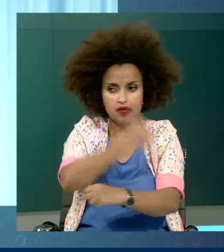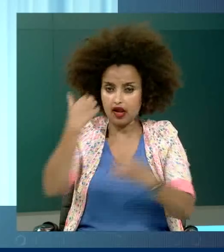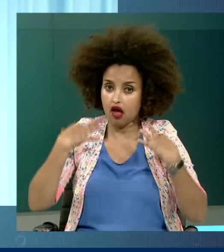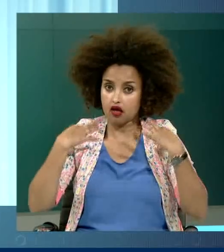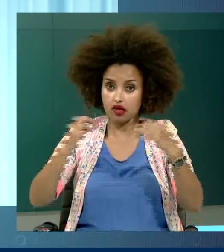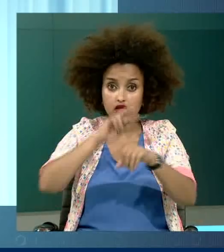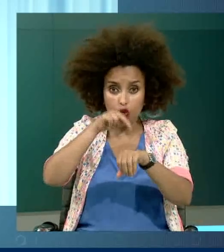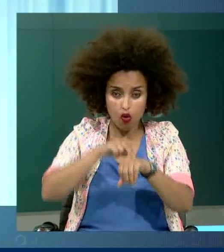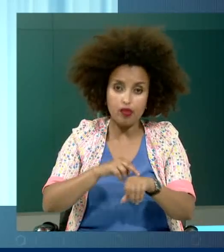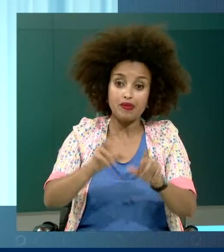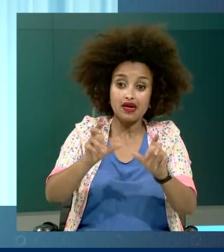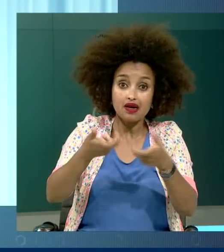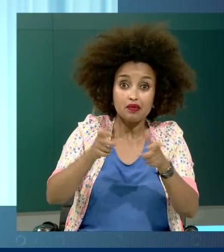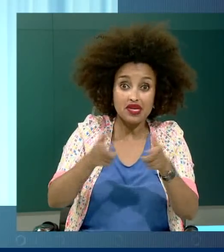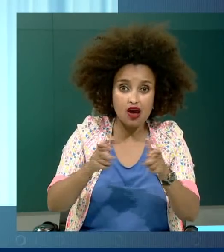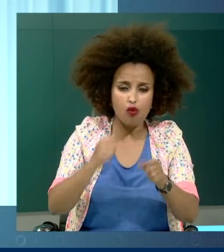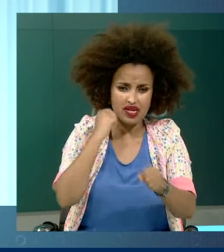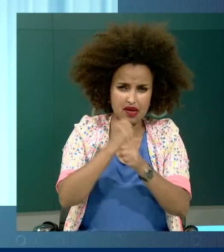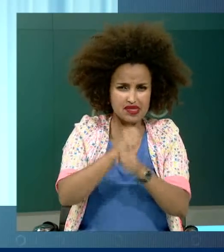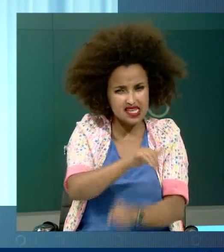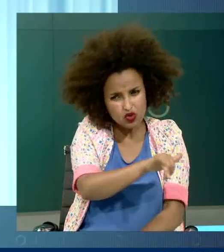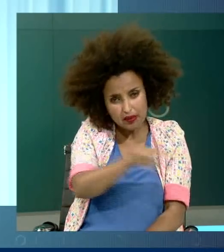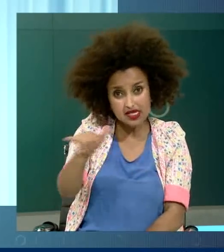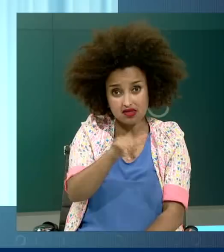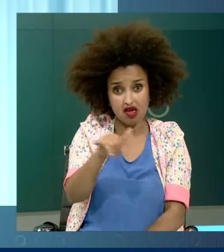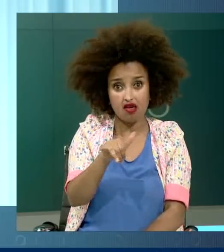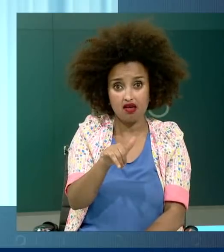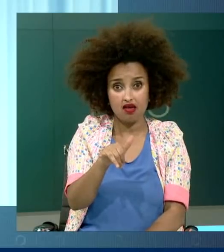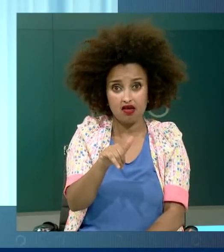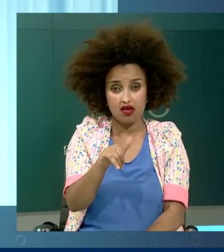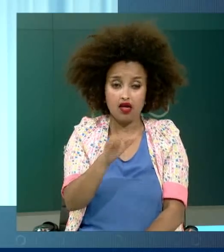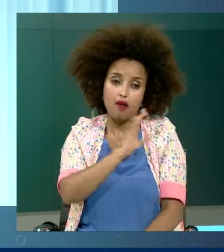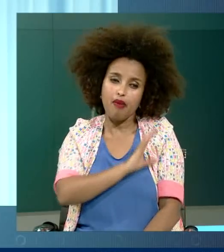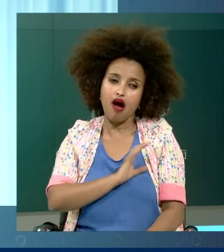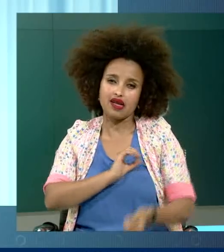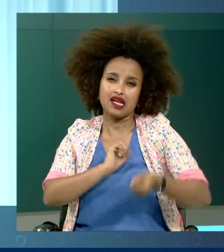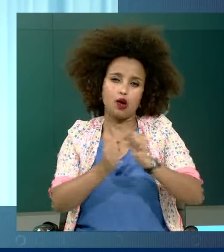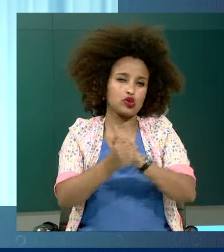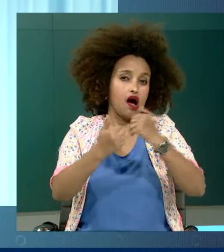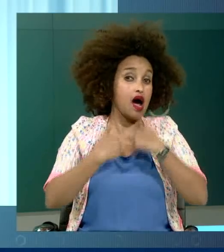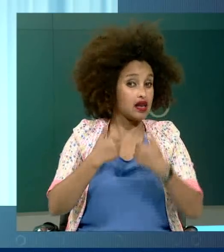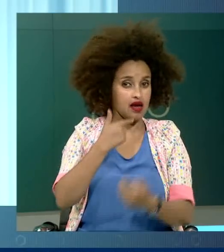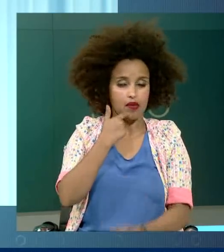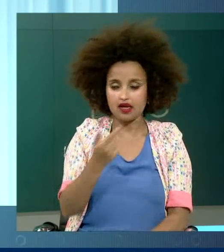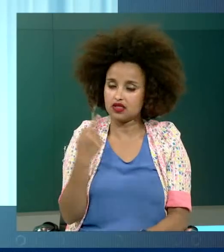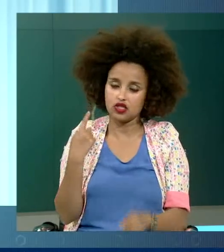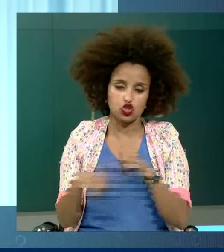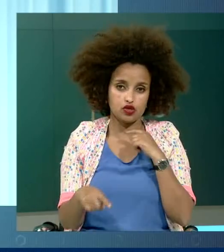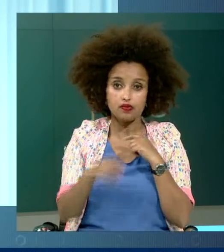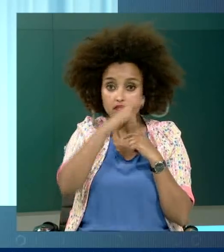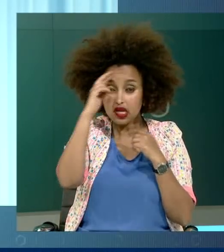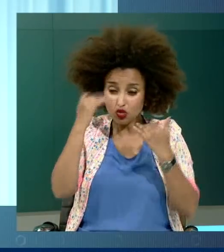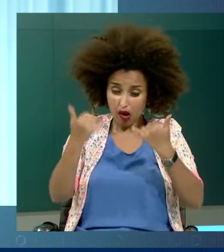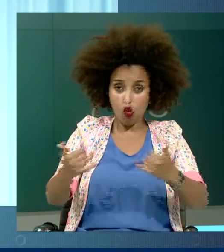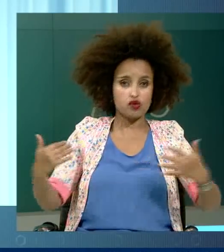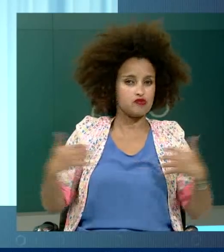ብዙሃኑ እንደሚሰራው አይነት ተባባሪነት እንደሚሰራው አይነት የባህሪ ለውጥ አለ ብለን ግን ደፍረን ለመናገር አንችልም። ምክንያቱም አሁንም